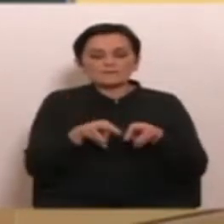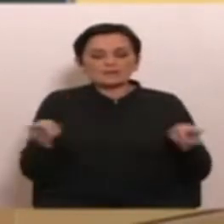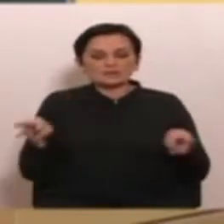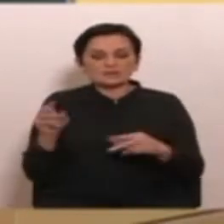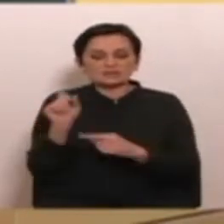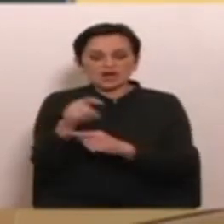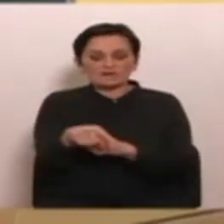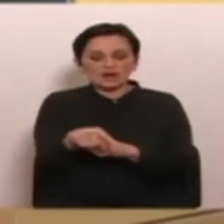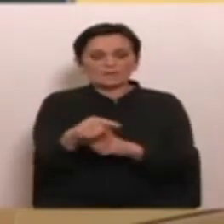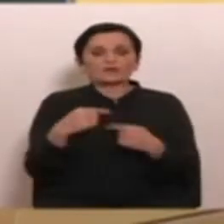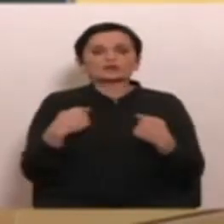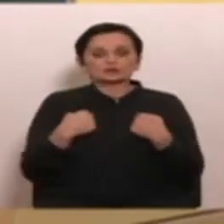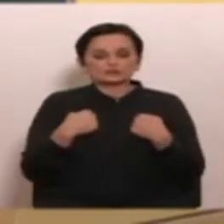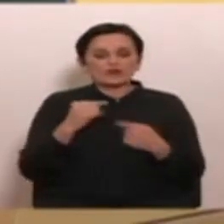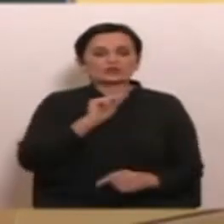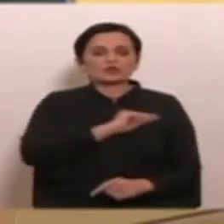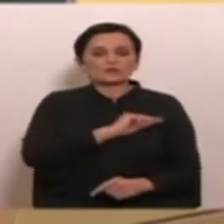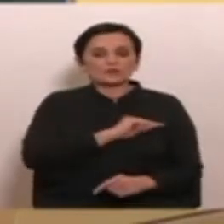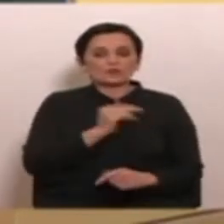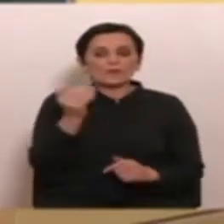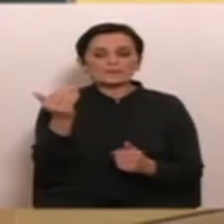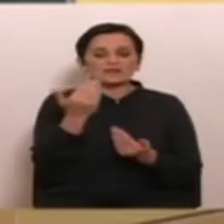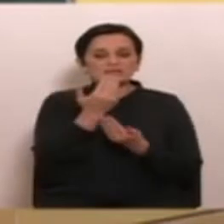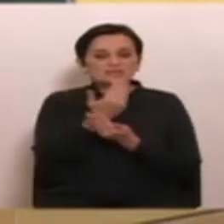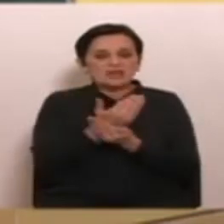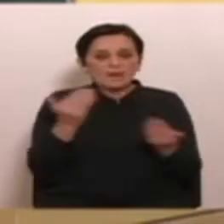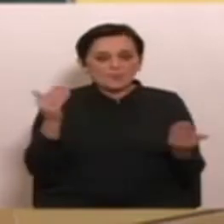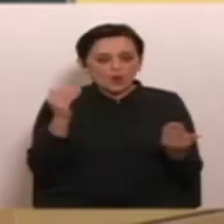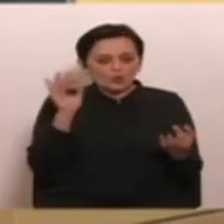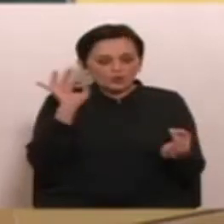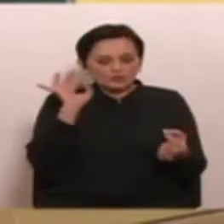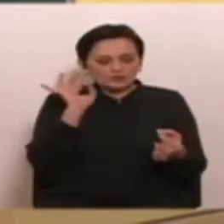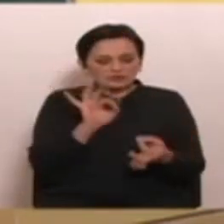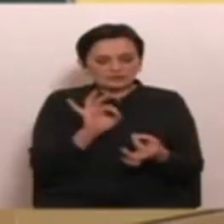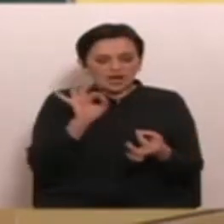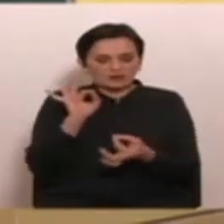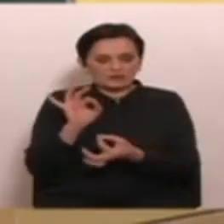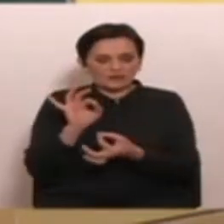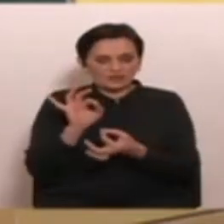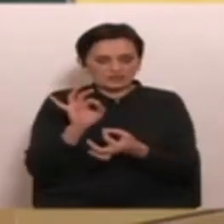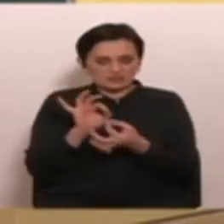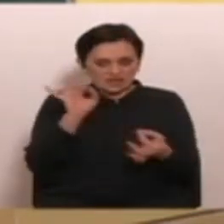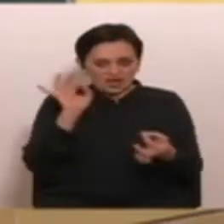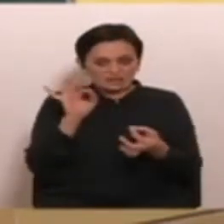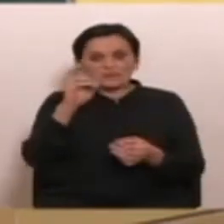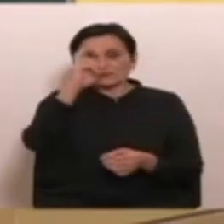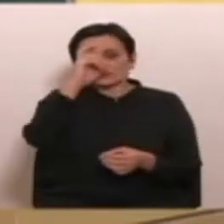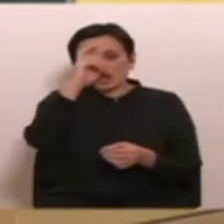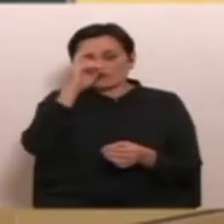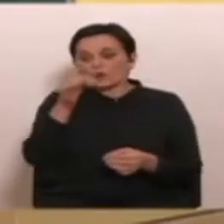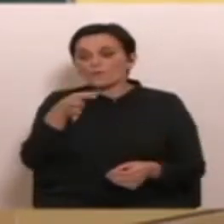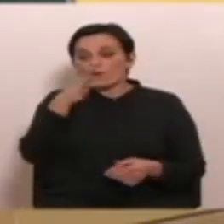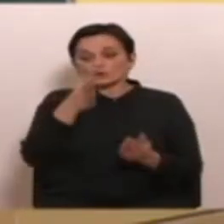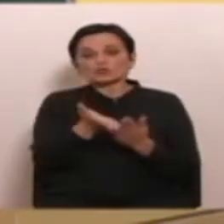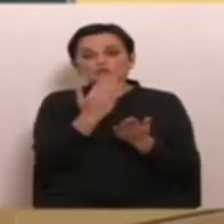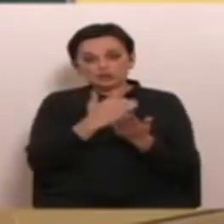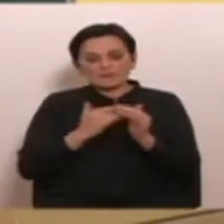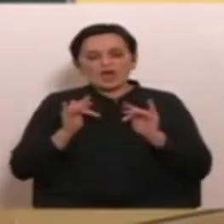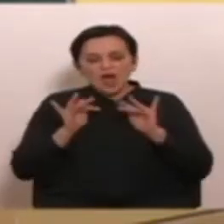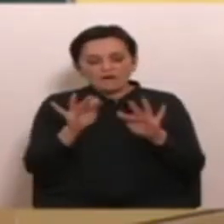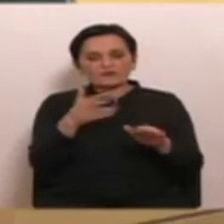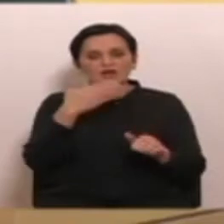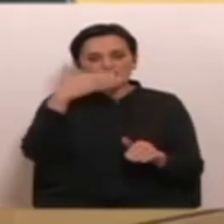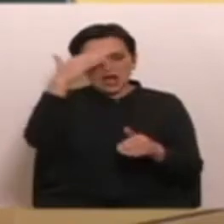ჩვენ მუშაობთ მის საბოლოო დახვეწაზე და ვფიქრობ, მთავრობის მოწონების შემდეგ ავამოქმედებთ მას